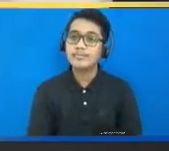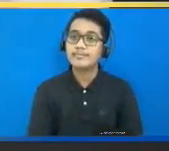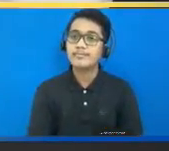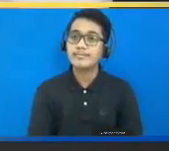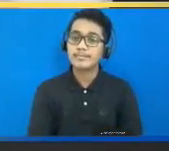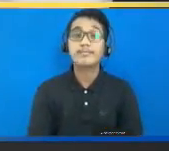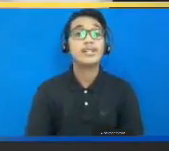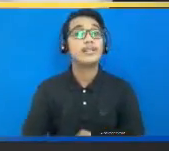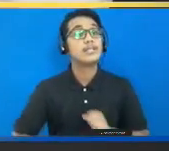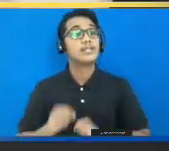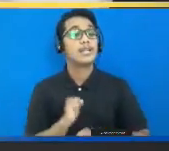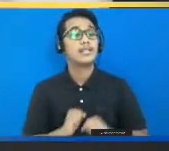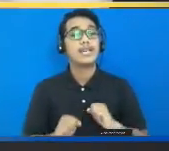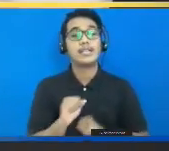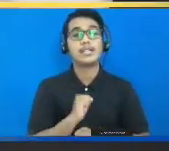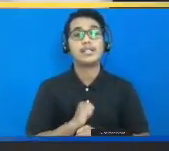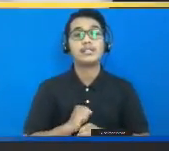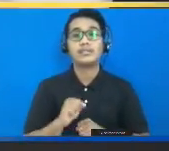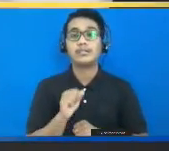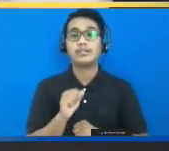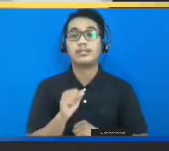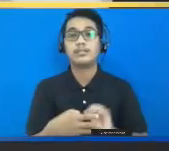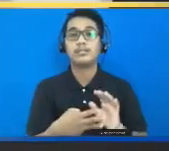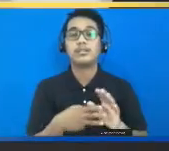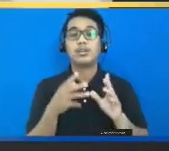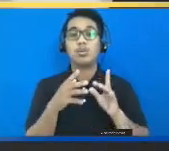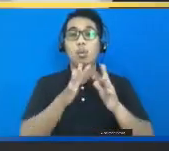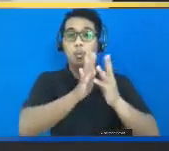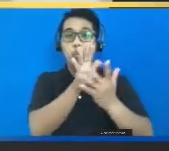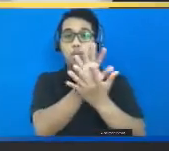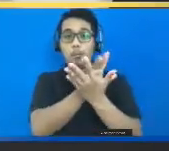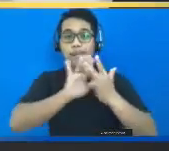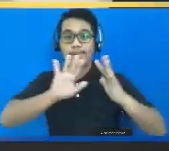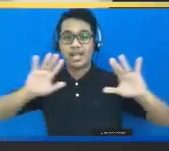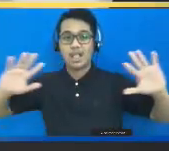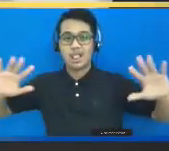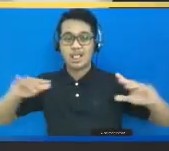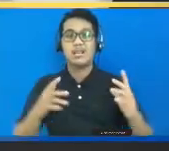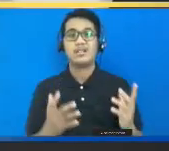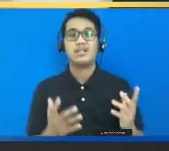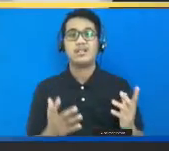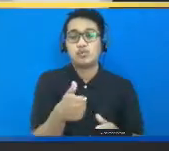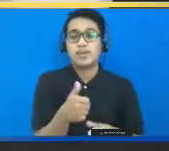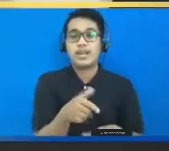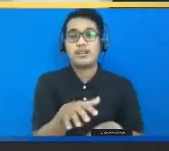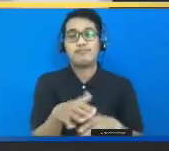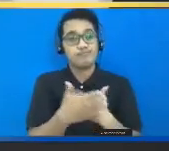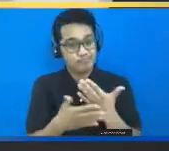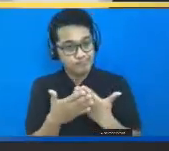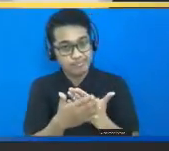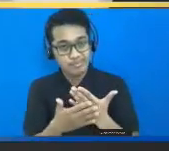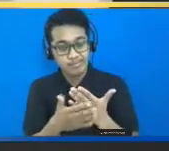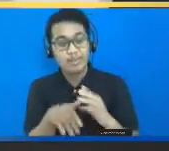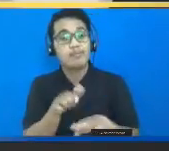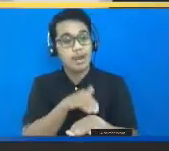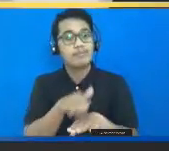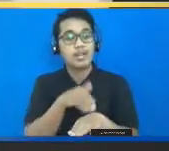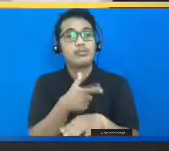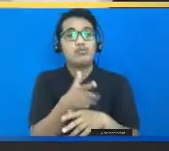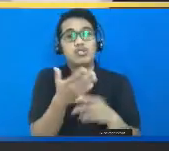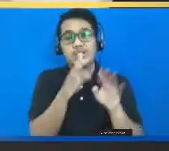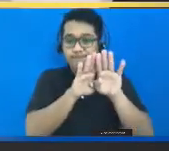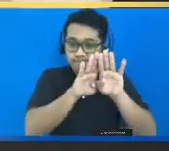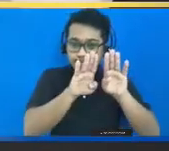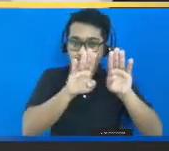kegiatan yang berbasis masalah seperti itu gitu ya dengan gimana biar lebih mulus mungkin perlahan-lahan mulai dibuka